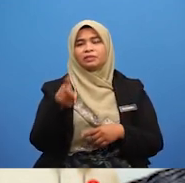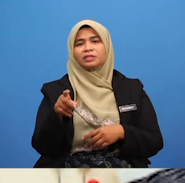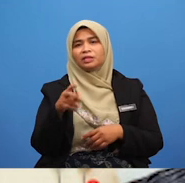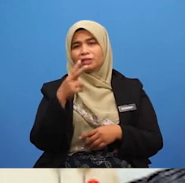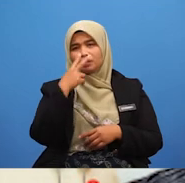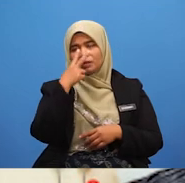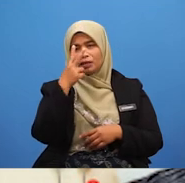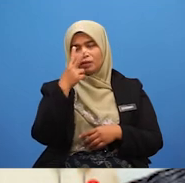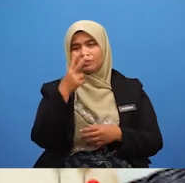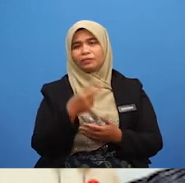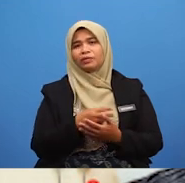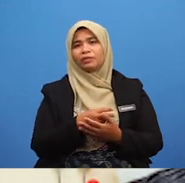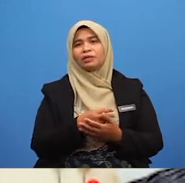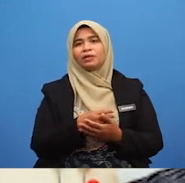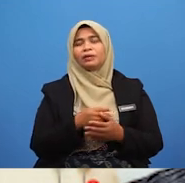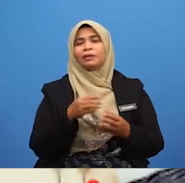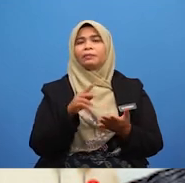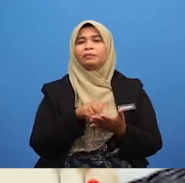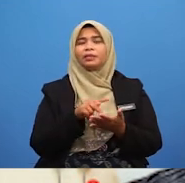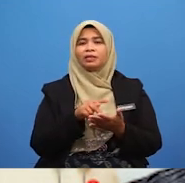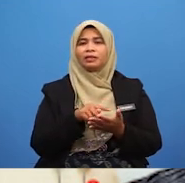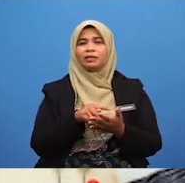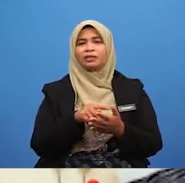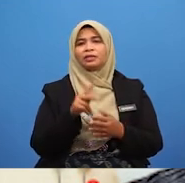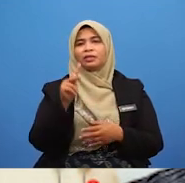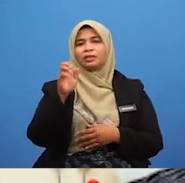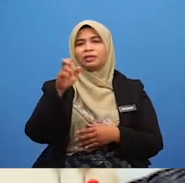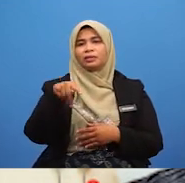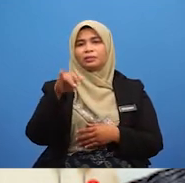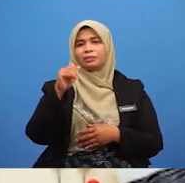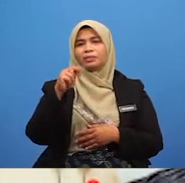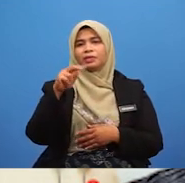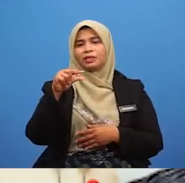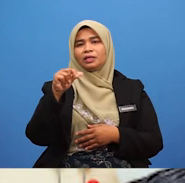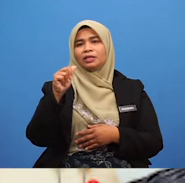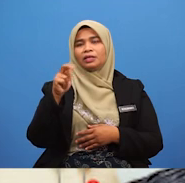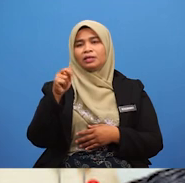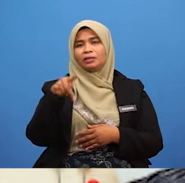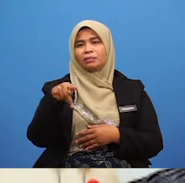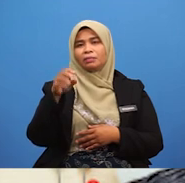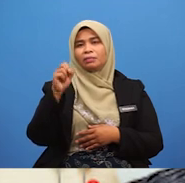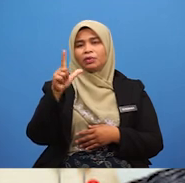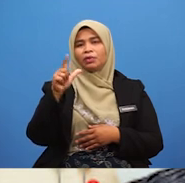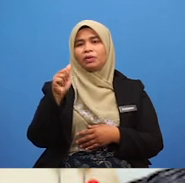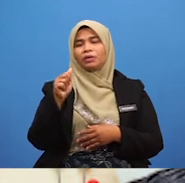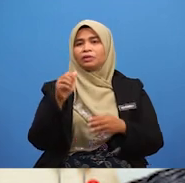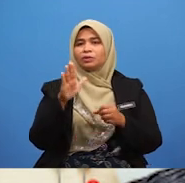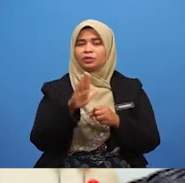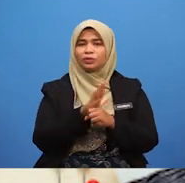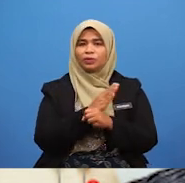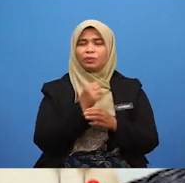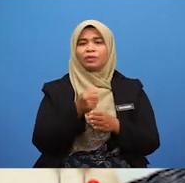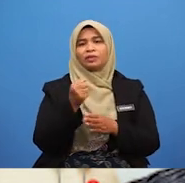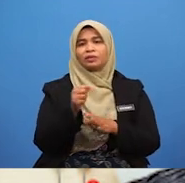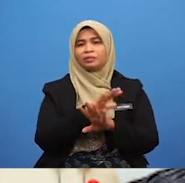pola dan tanda pola mencukupi ataupun tidak. Ini penting kerana